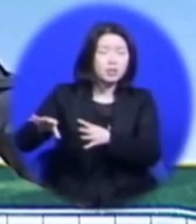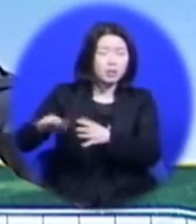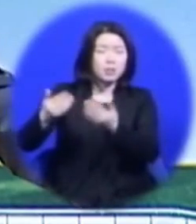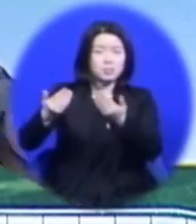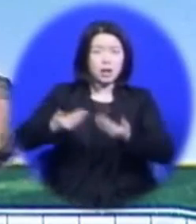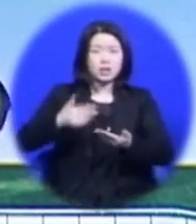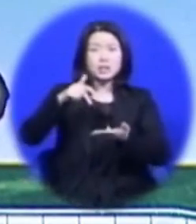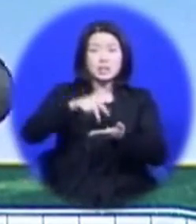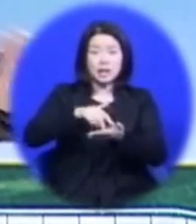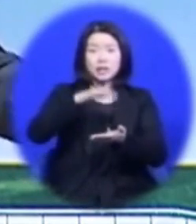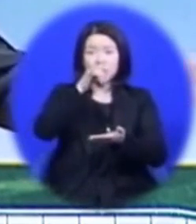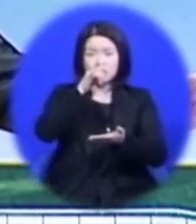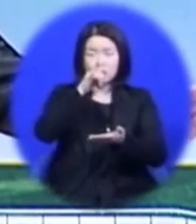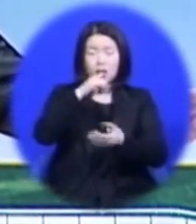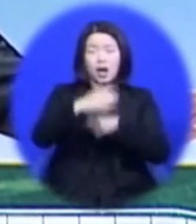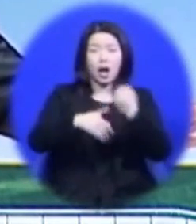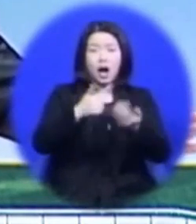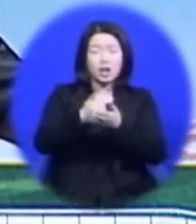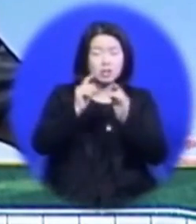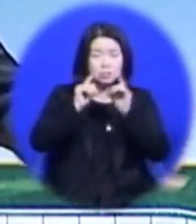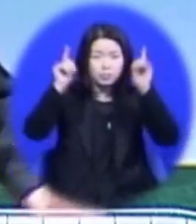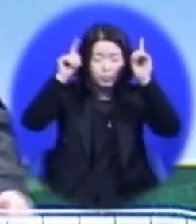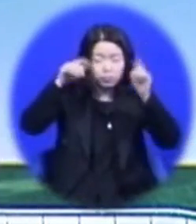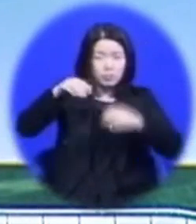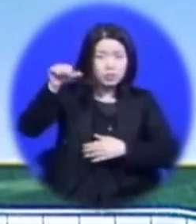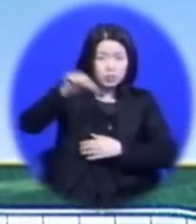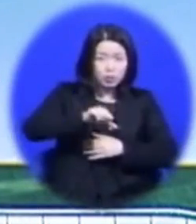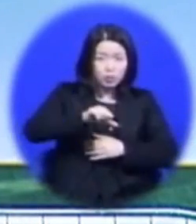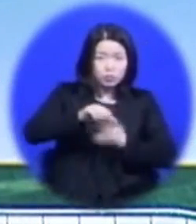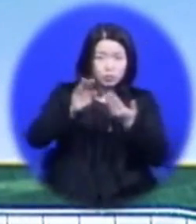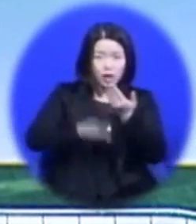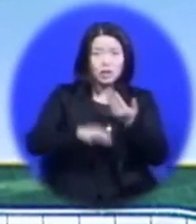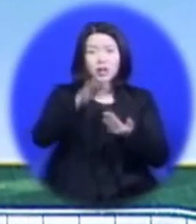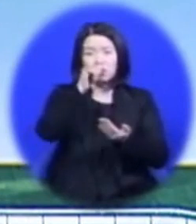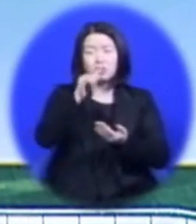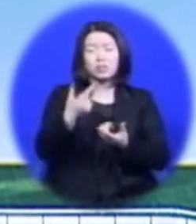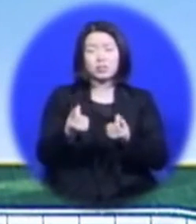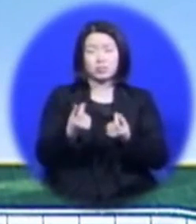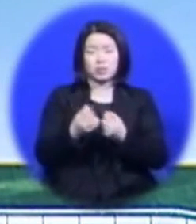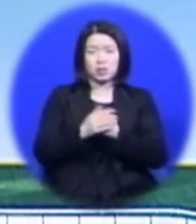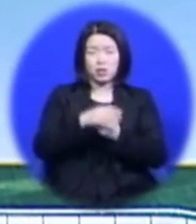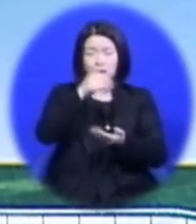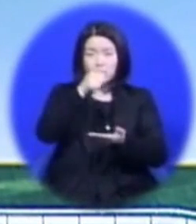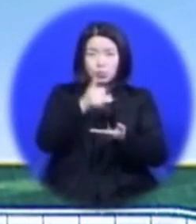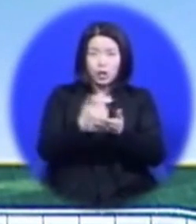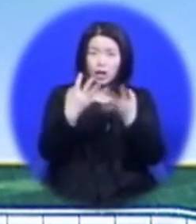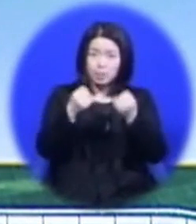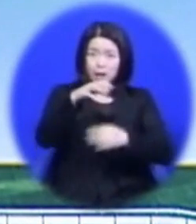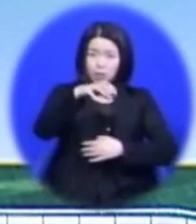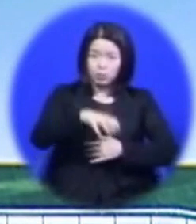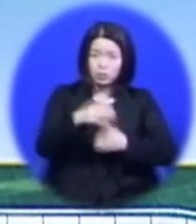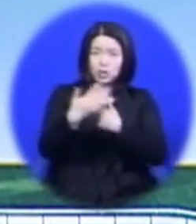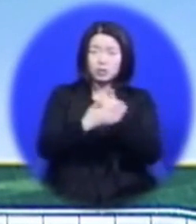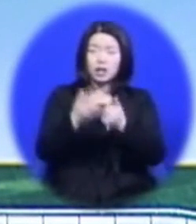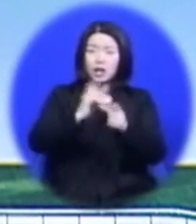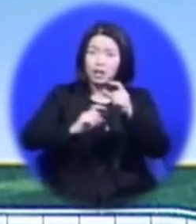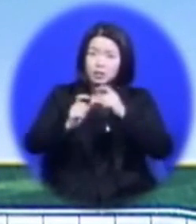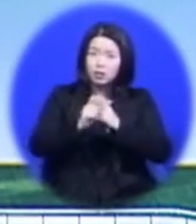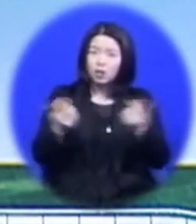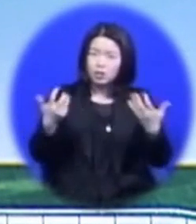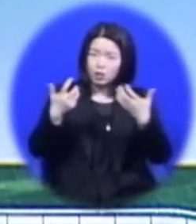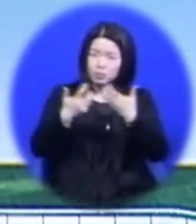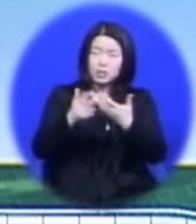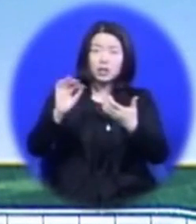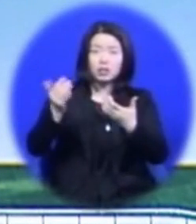겁니다. 하나님의 저주 아래에 있는 것입니다. 20절 말씀에 죄가 많은 곳에 은혜가 더욱 넘치게